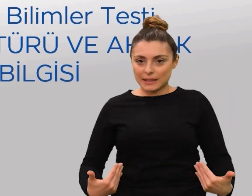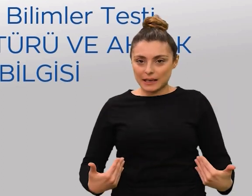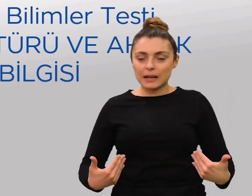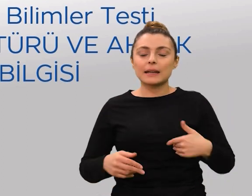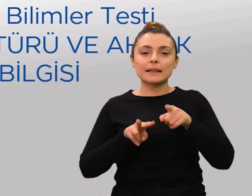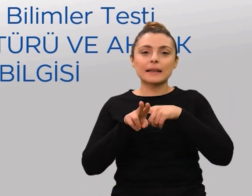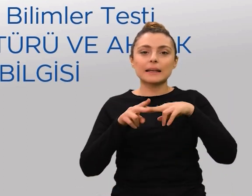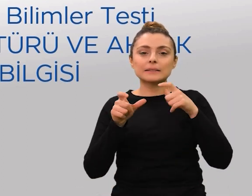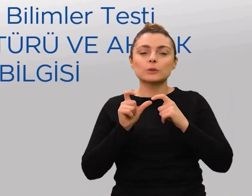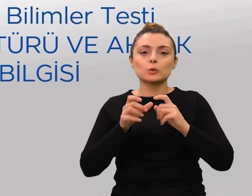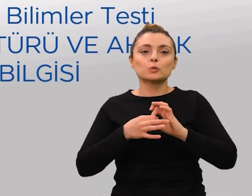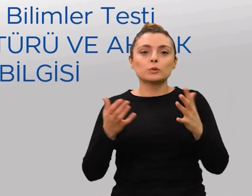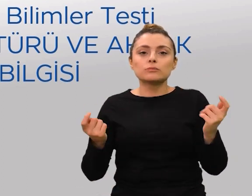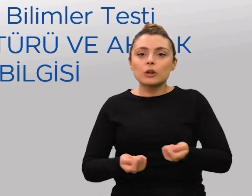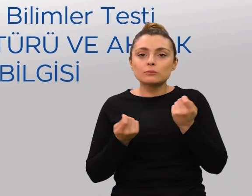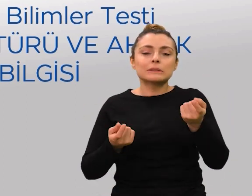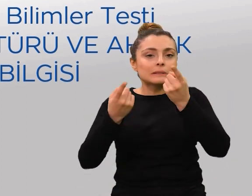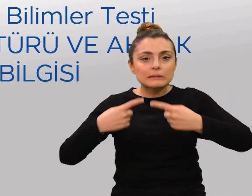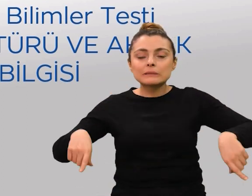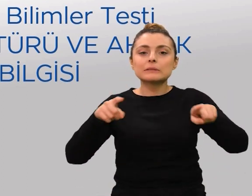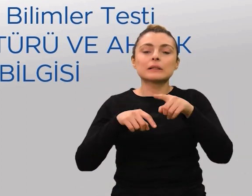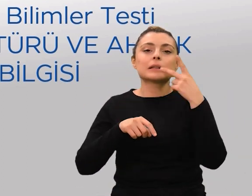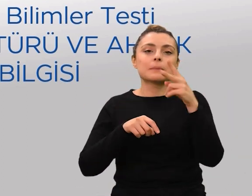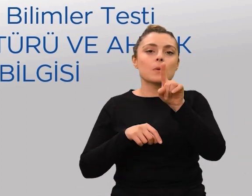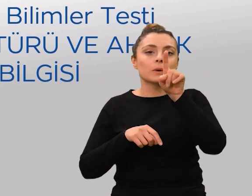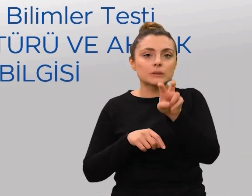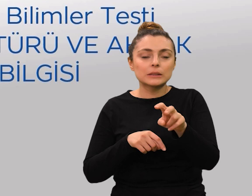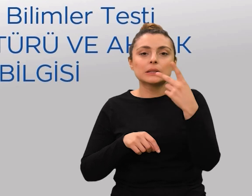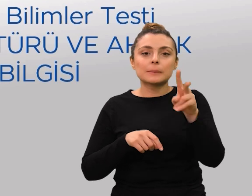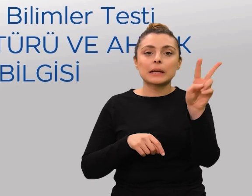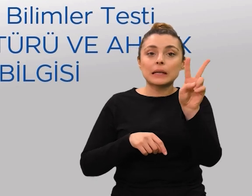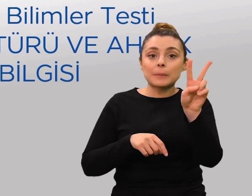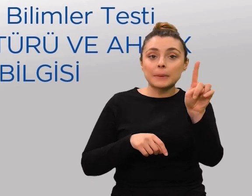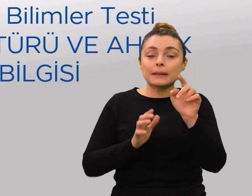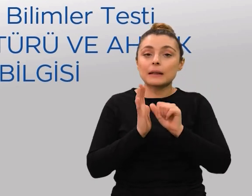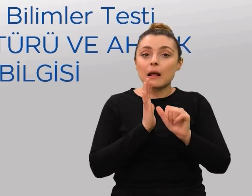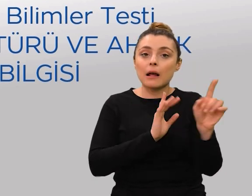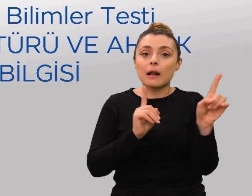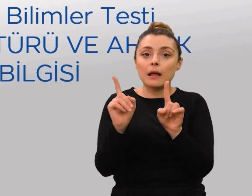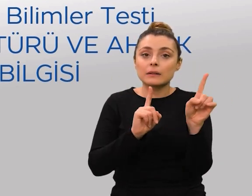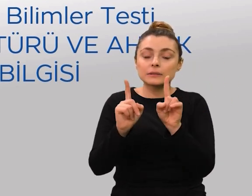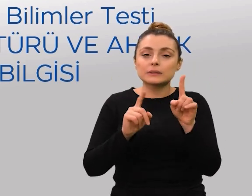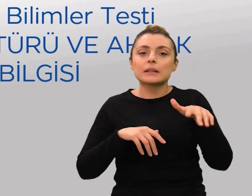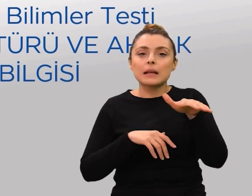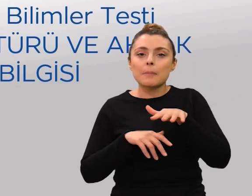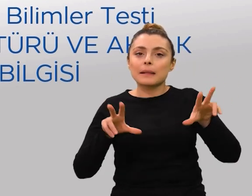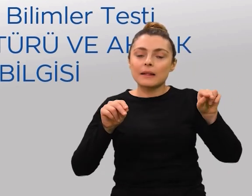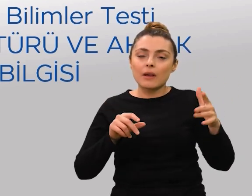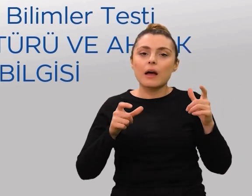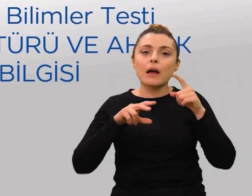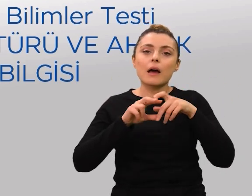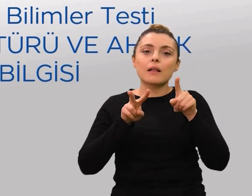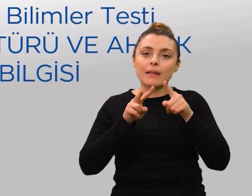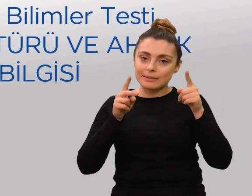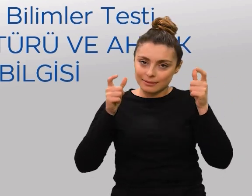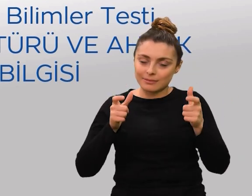YGS soru çözümleri çalışmasında sizlerle 2018-2021 tarihleri arasına temel yeterlilik ve alan